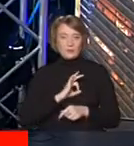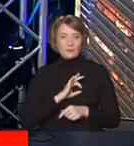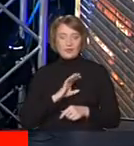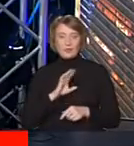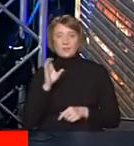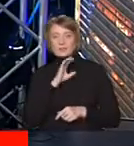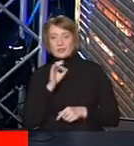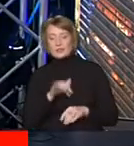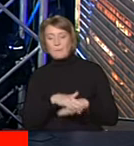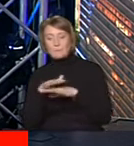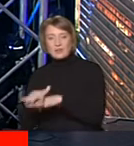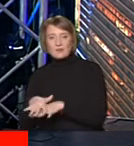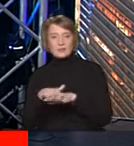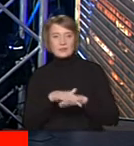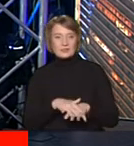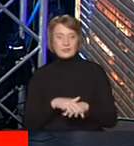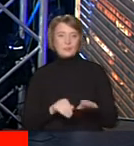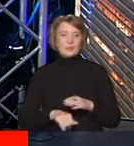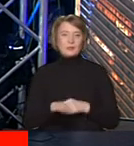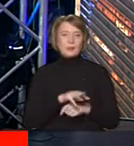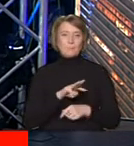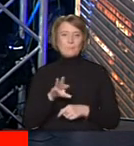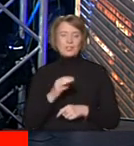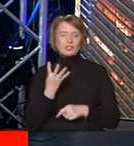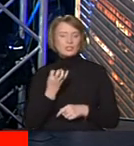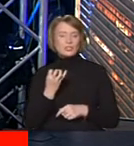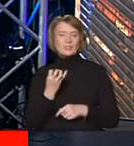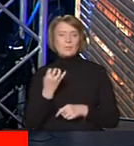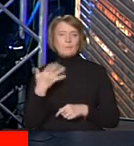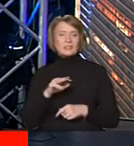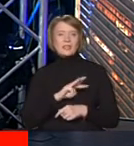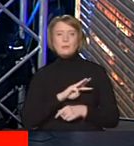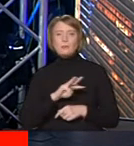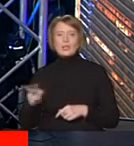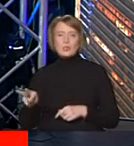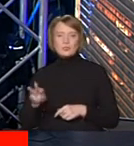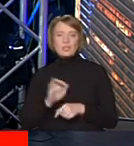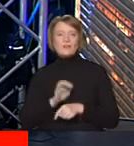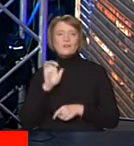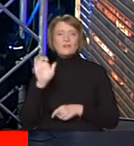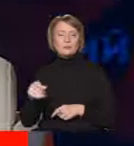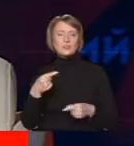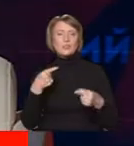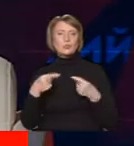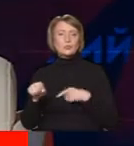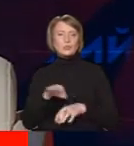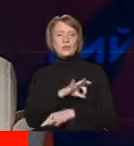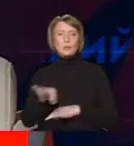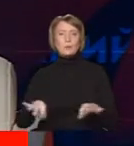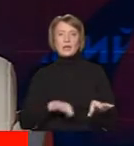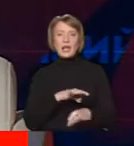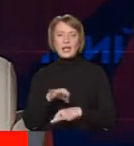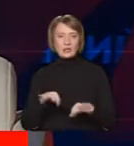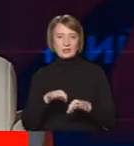іншої сторони відправляються півмільярда, ну там 450 мільйонів на скляний мостик, так, відправляються на інші піарні проекти Віталія Володимировича Кличка,